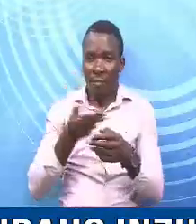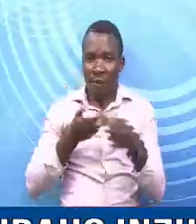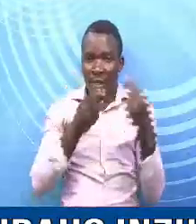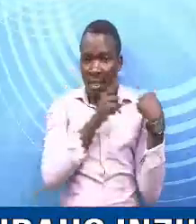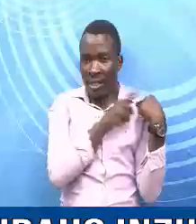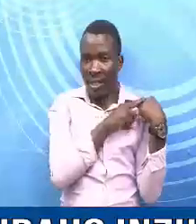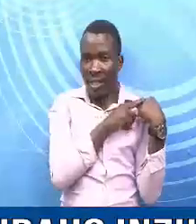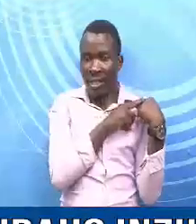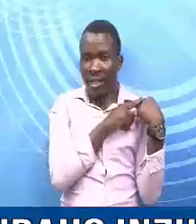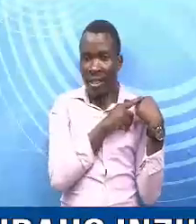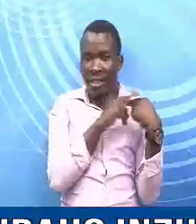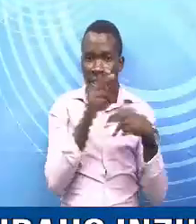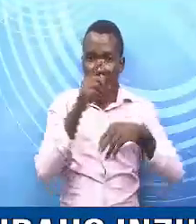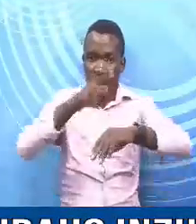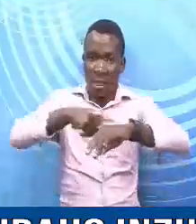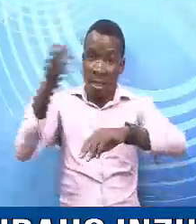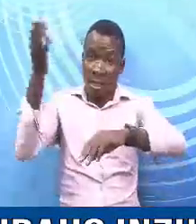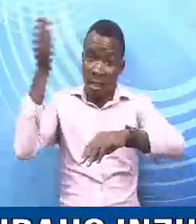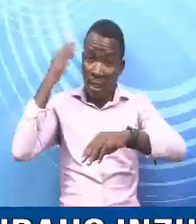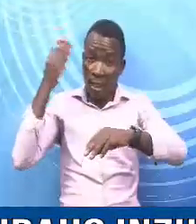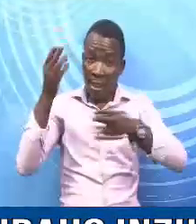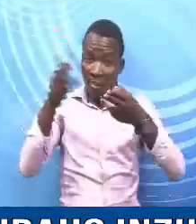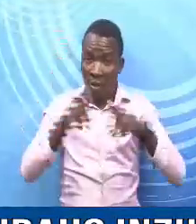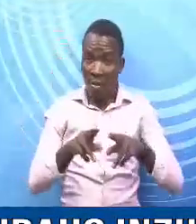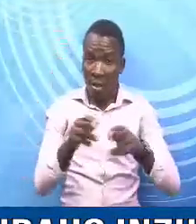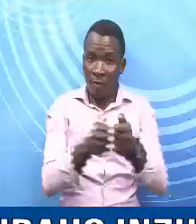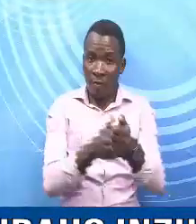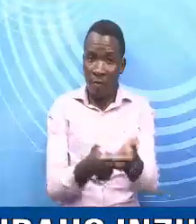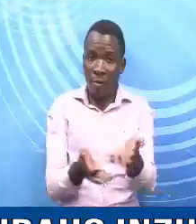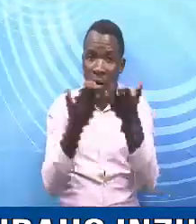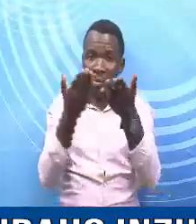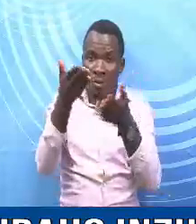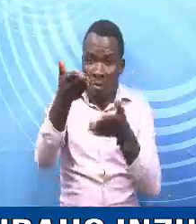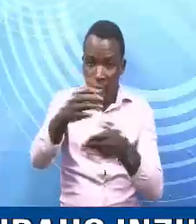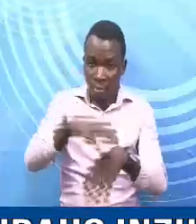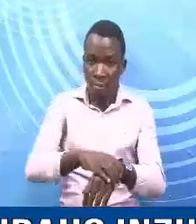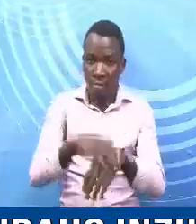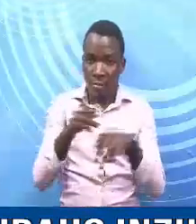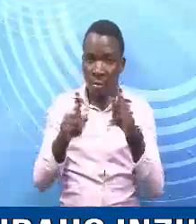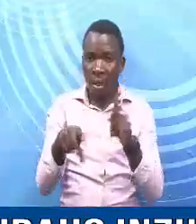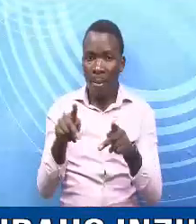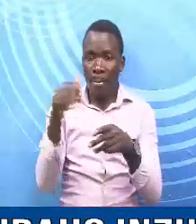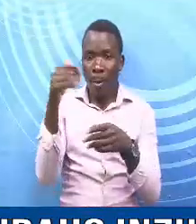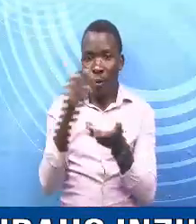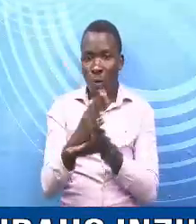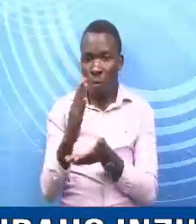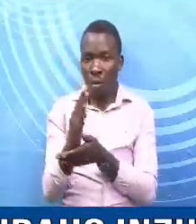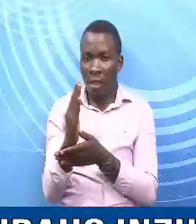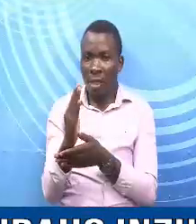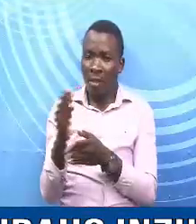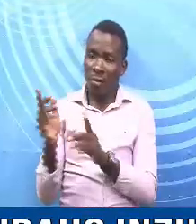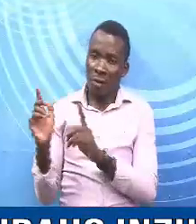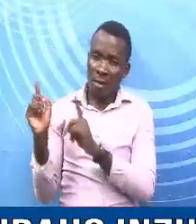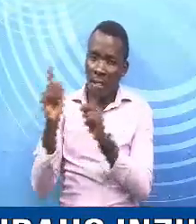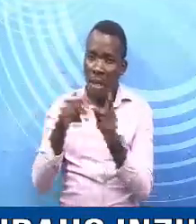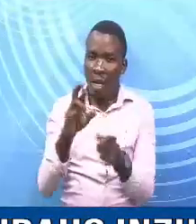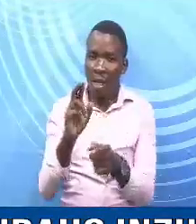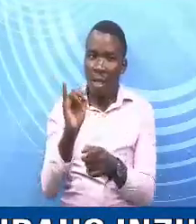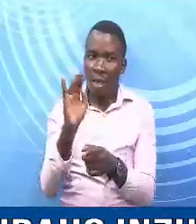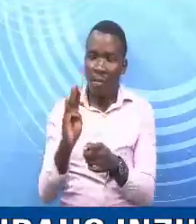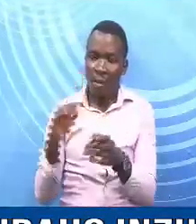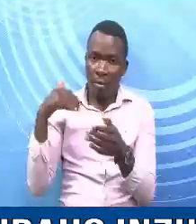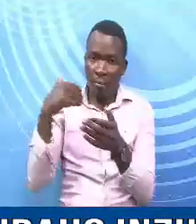yabaye mu gihe cyashize turabikurikirana hari abantu bafashwe nibyo harabagejejwe kuri libu ariko bibageze